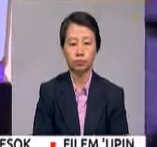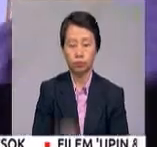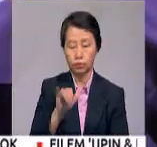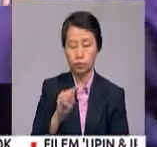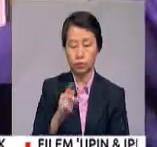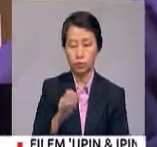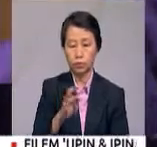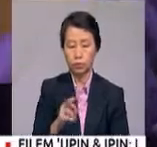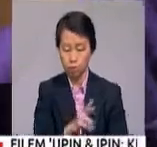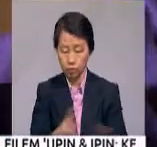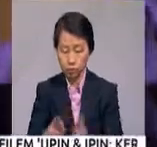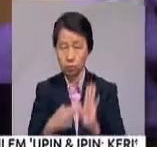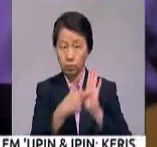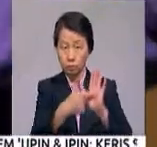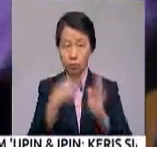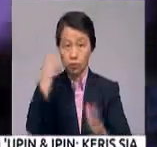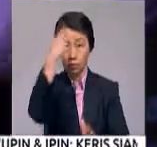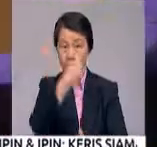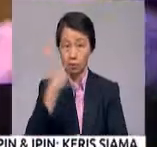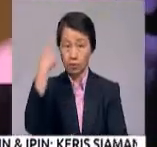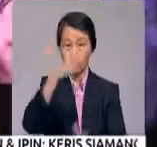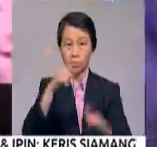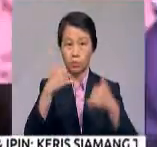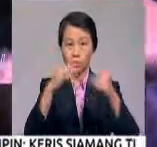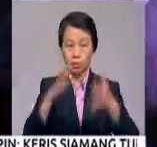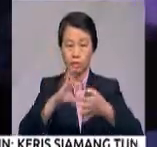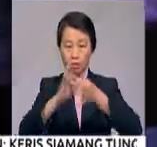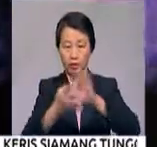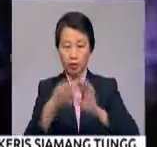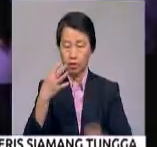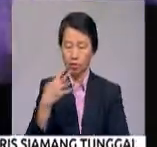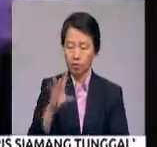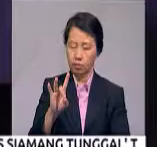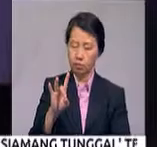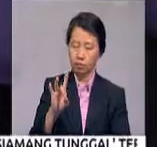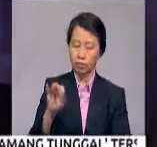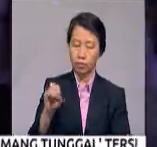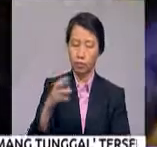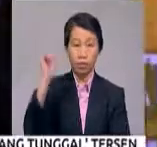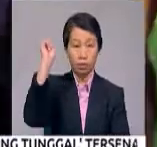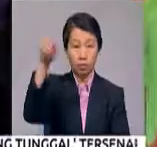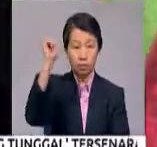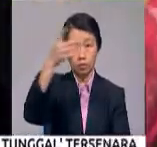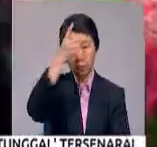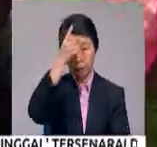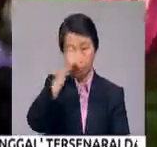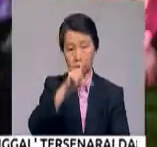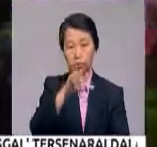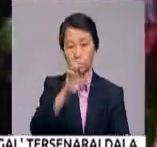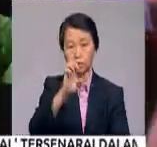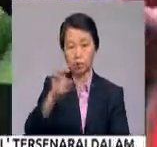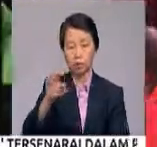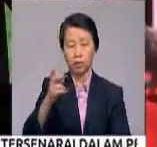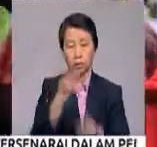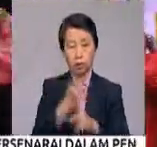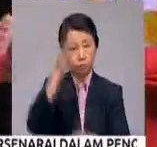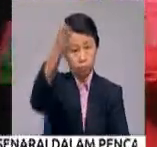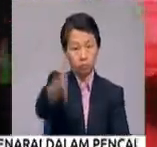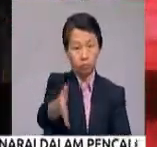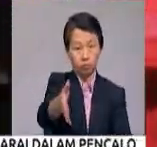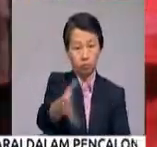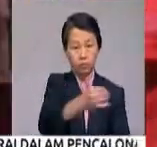YAKIB turut merancang untuk memaparkan wajah wira-wira Olimpik 1980 dan jago badminton negara Datuk Lee Chong Wei pada edisi akan